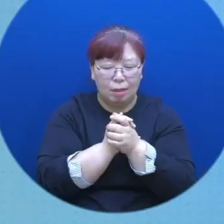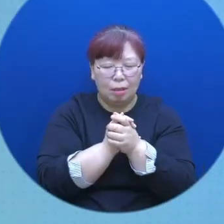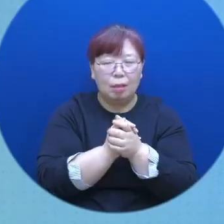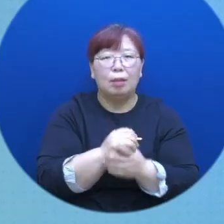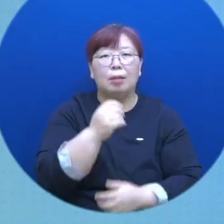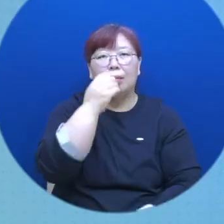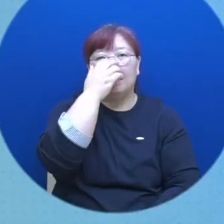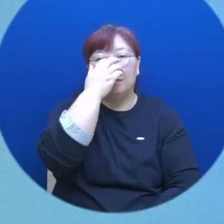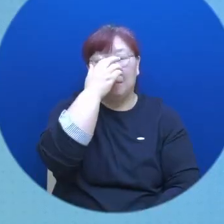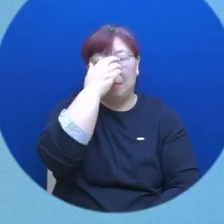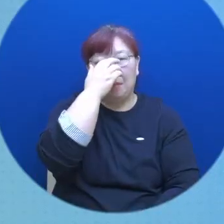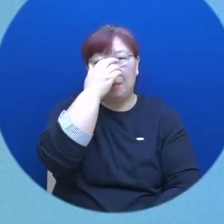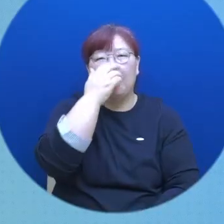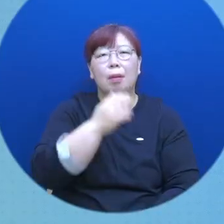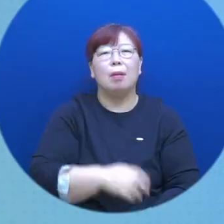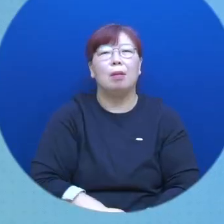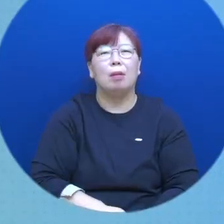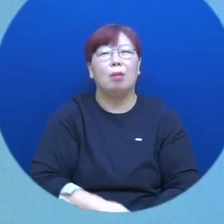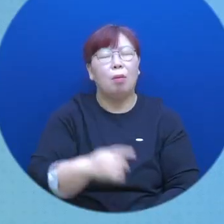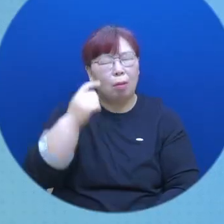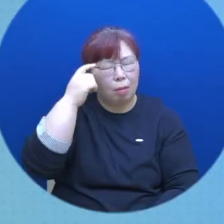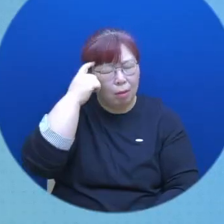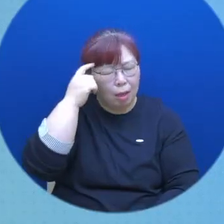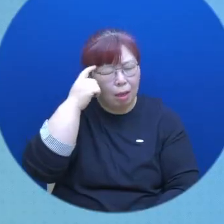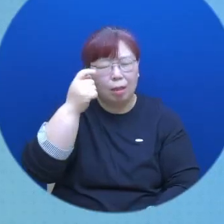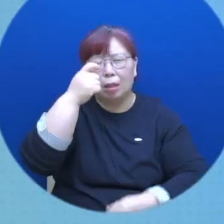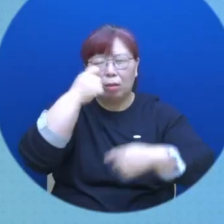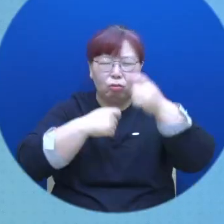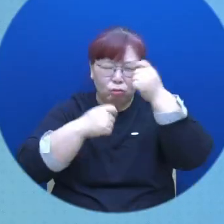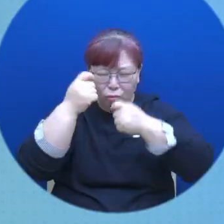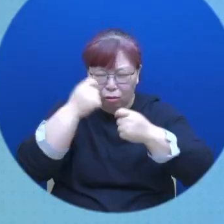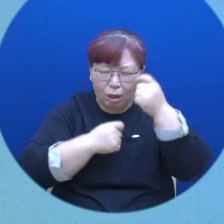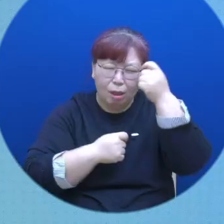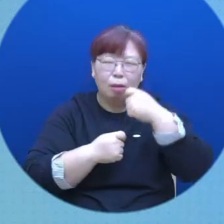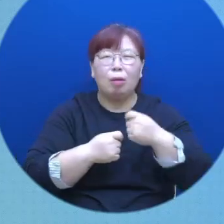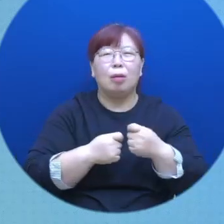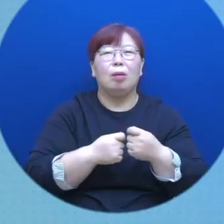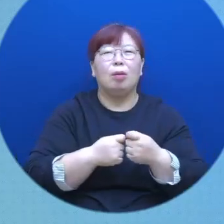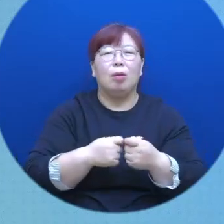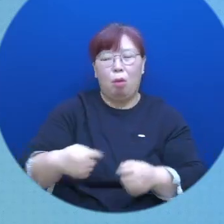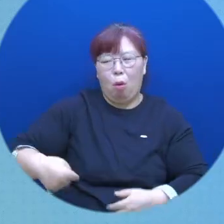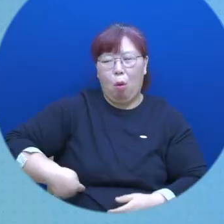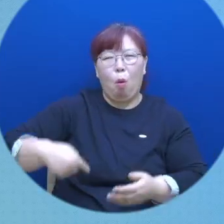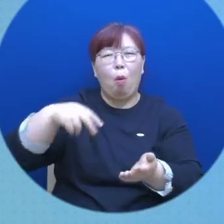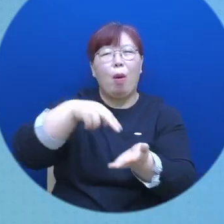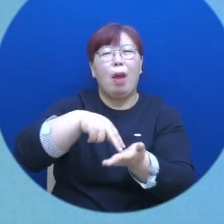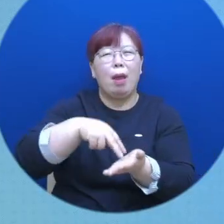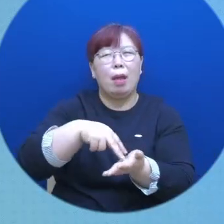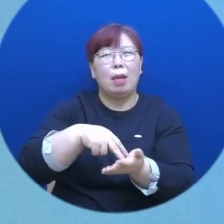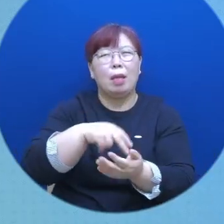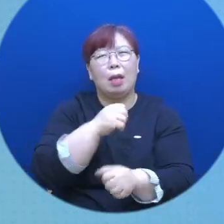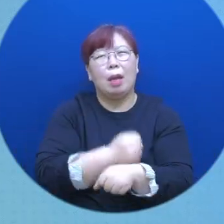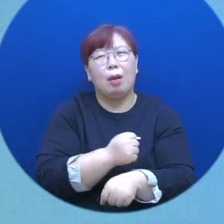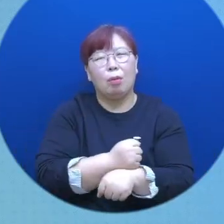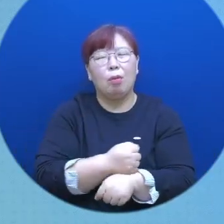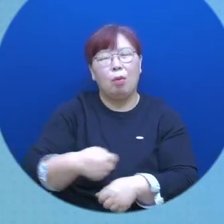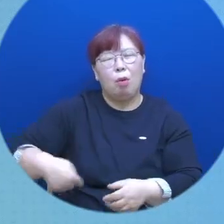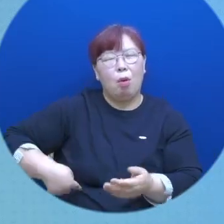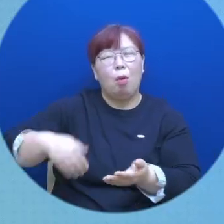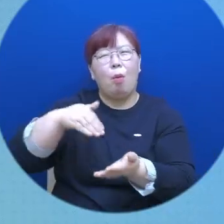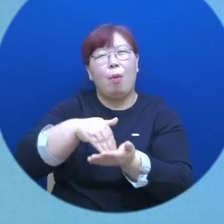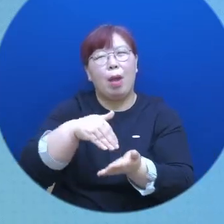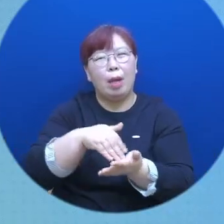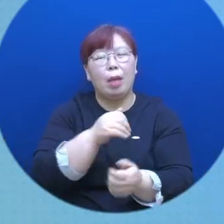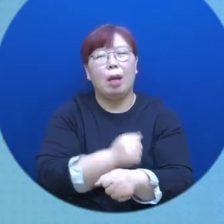시작했는데 왜 그렇게 콧물이 나오는지 회개가 일어나요. 근데 그 회개와